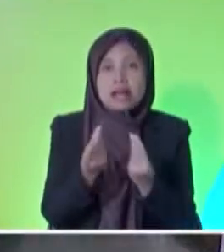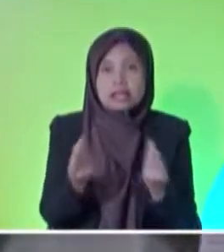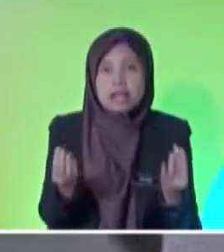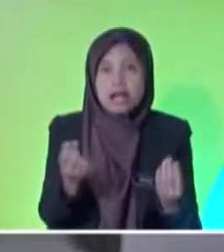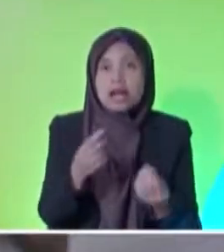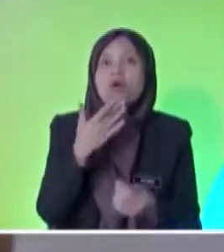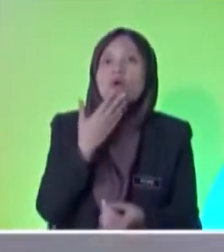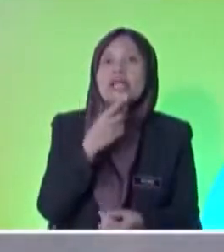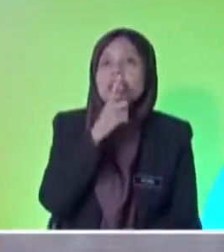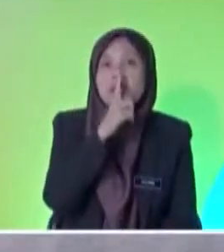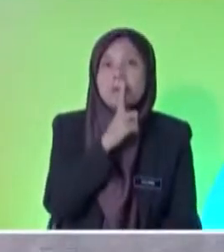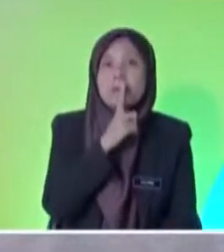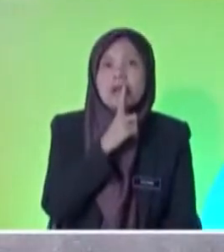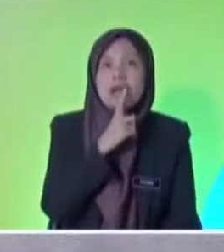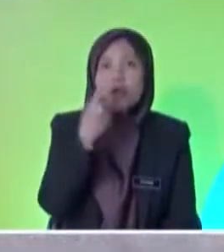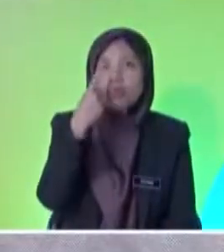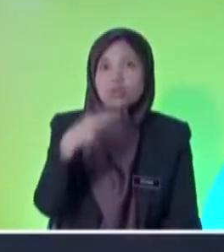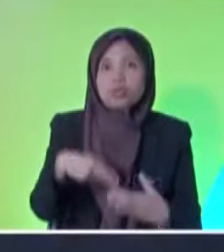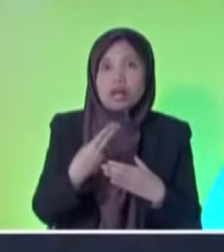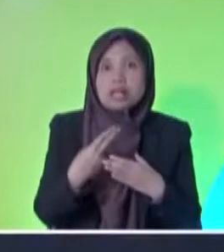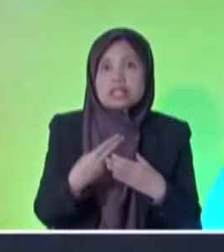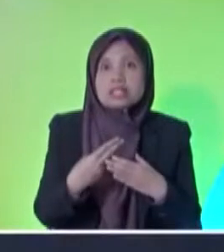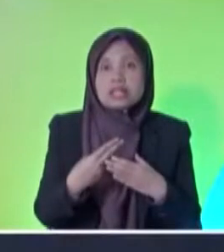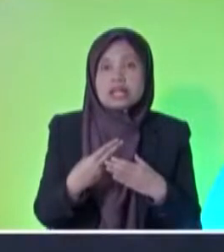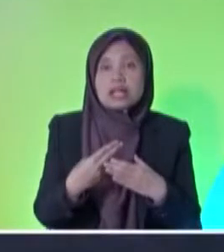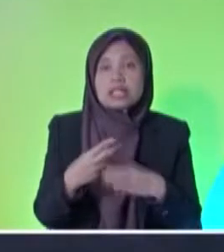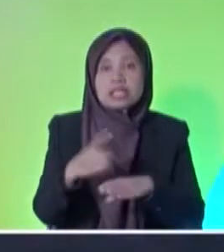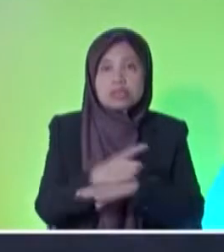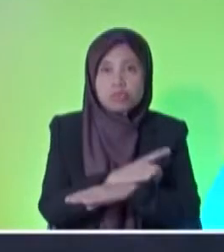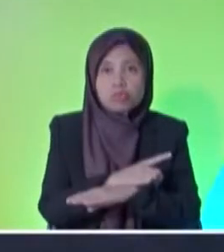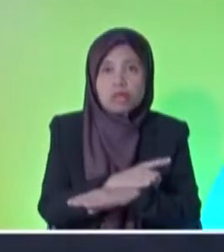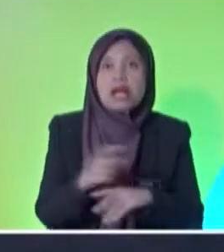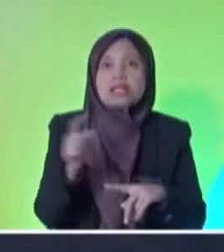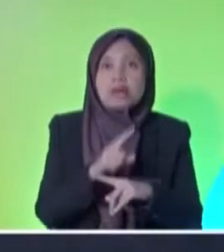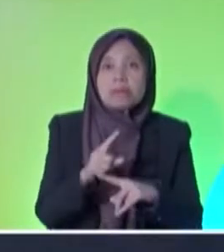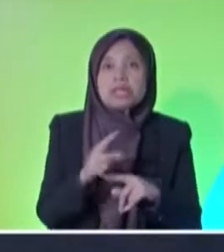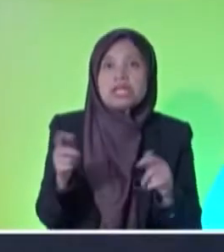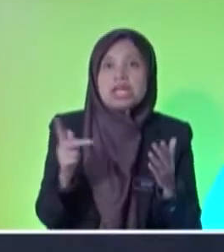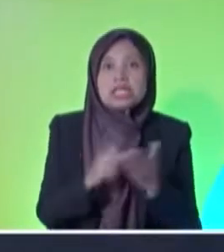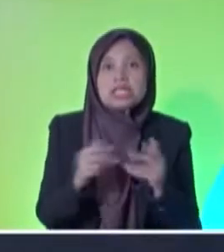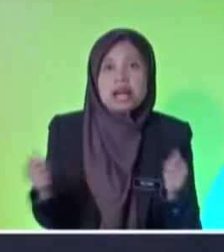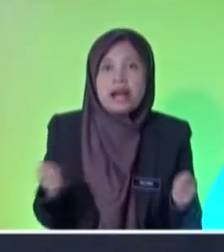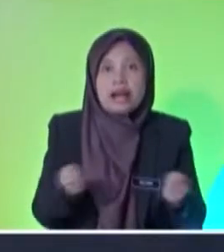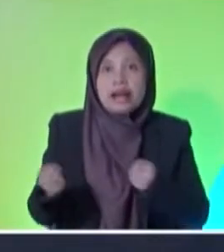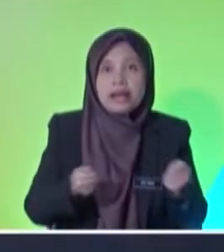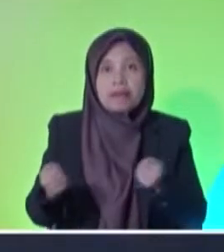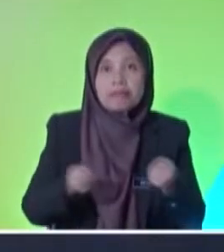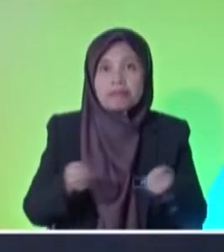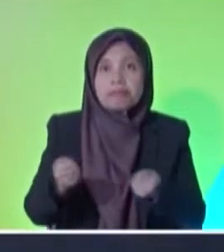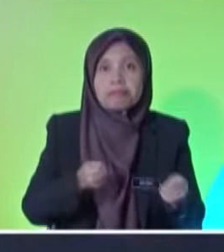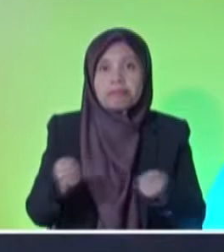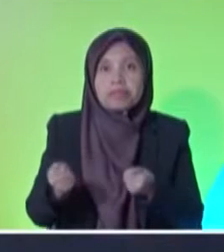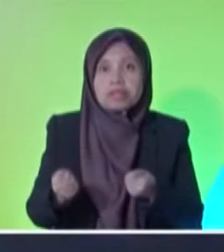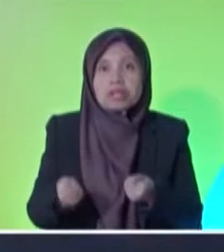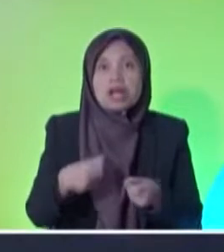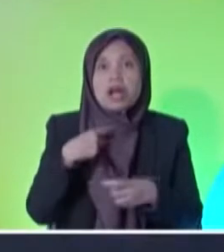untuk menghasilkan debu caranya elah kita perlu Ayo dahulu Tanah ini hanya Andi debu sajadah pastikan